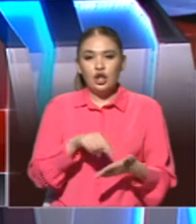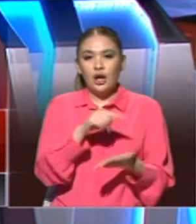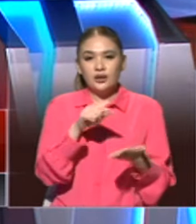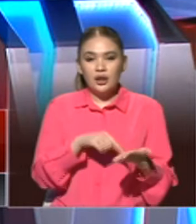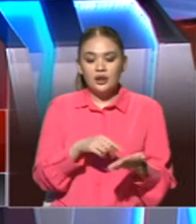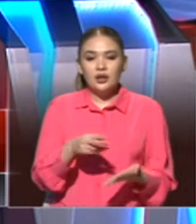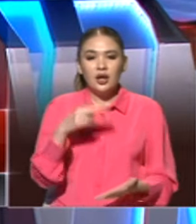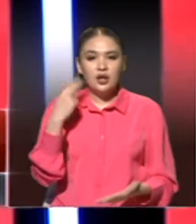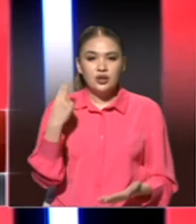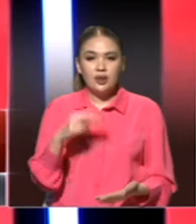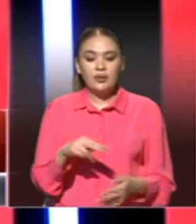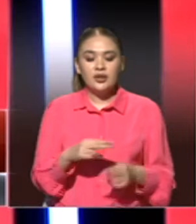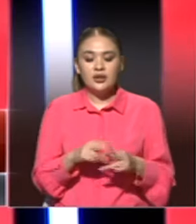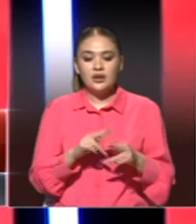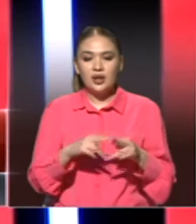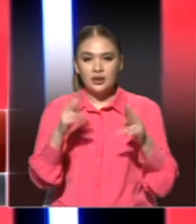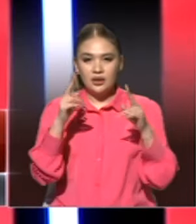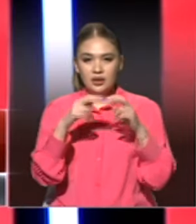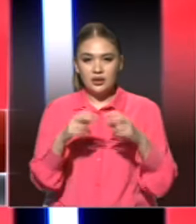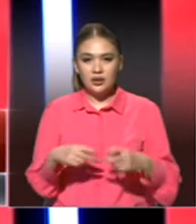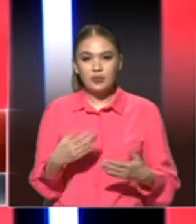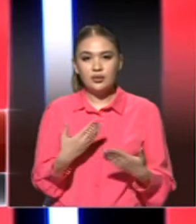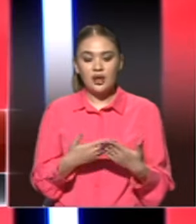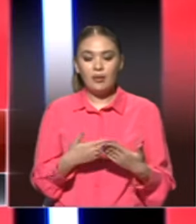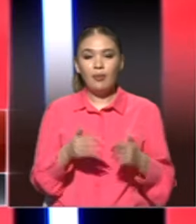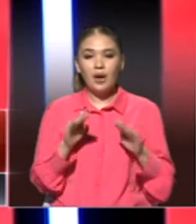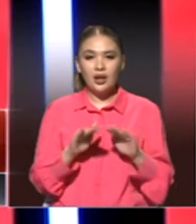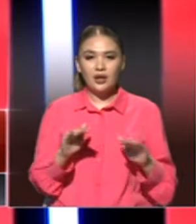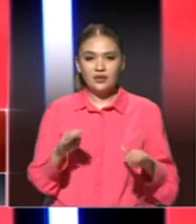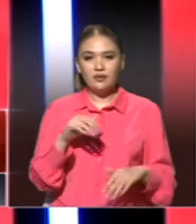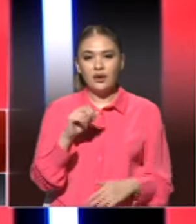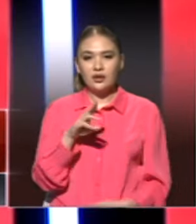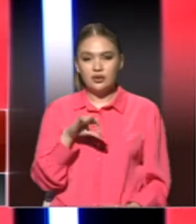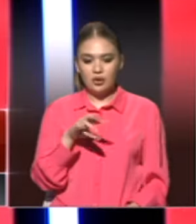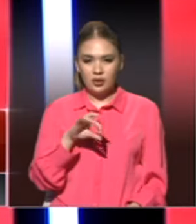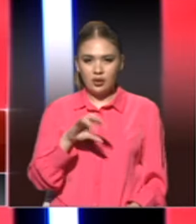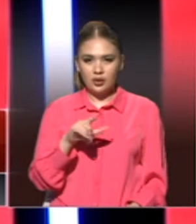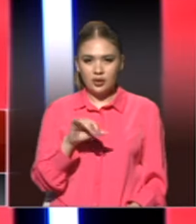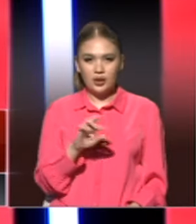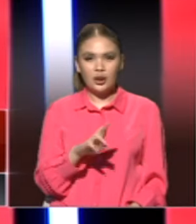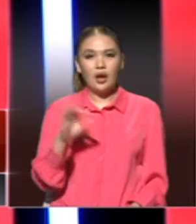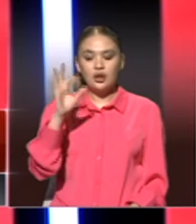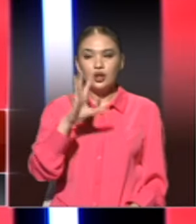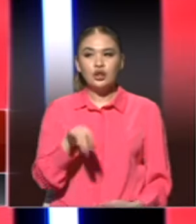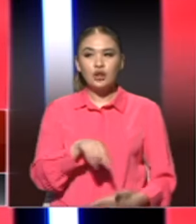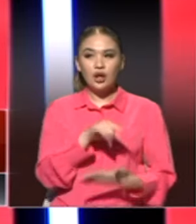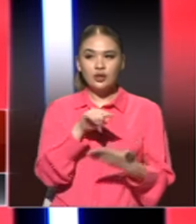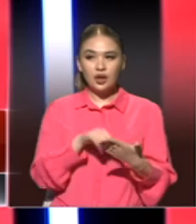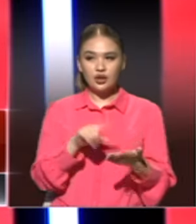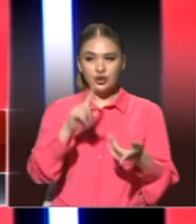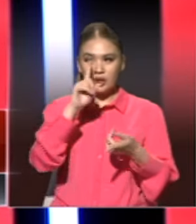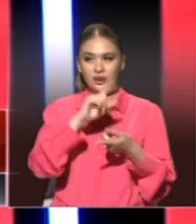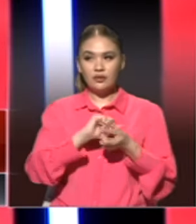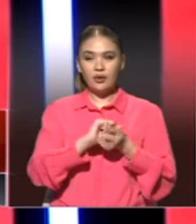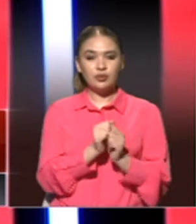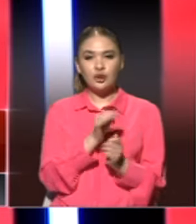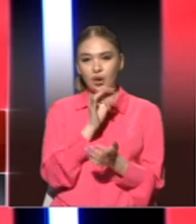сапасына келейік. Бұл сұрақтардың сапасы біздің балаларымыздың фактологиялық сипатын ғана емес, яғни сұрақты жаттап алып, соған бір жауап беру ғана